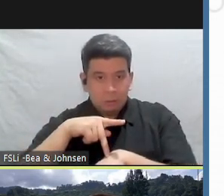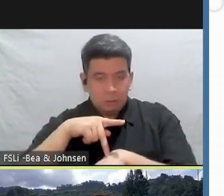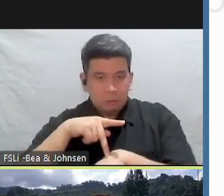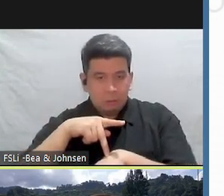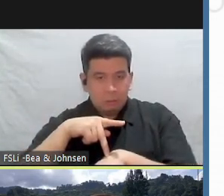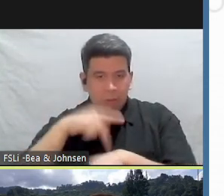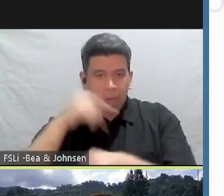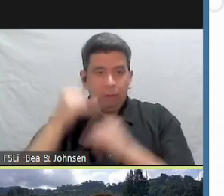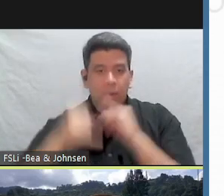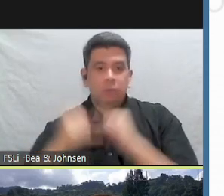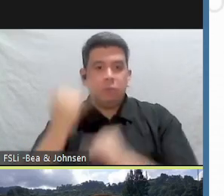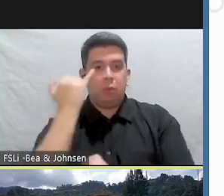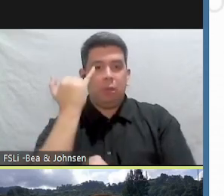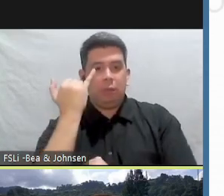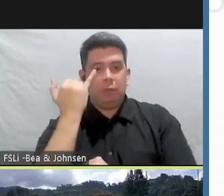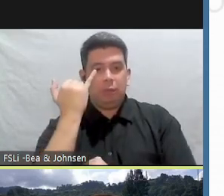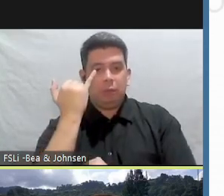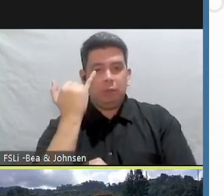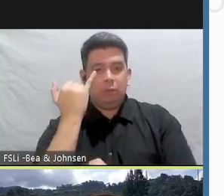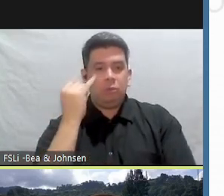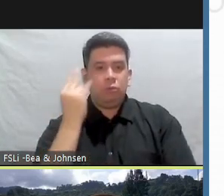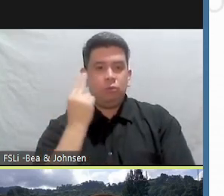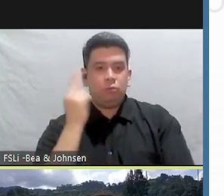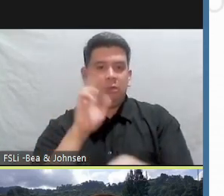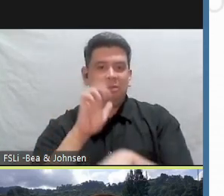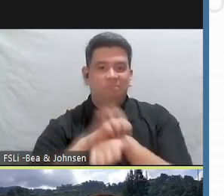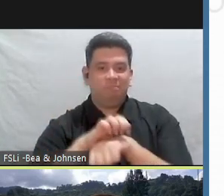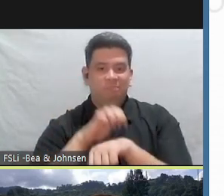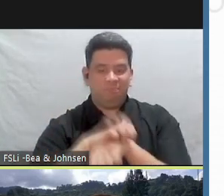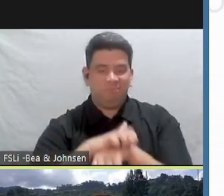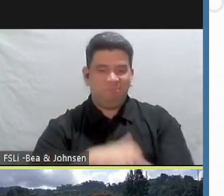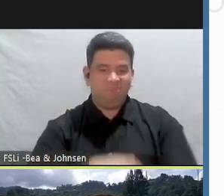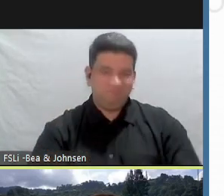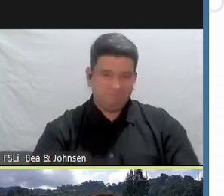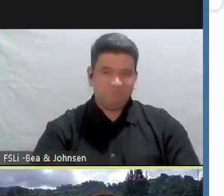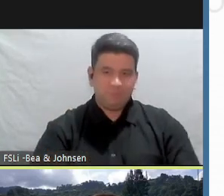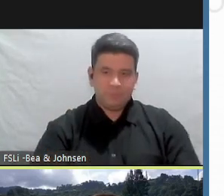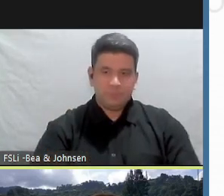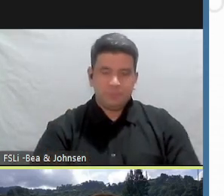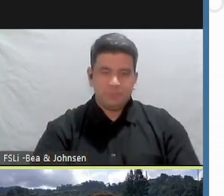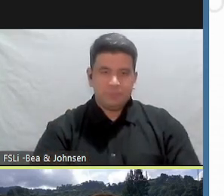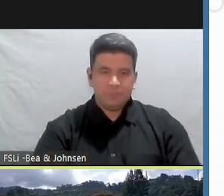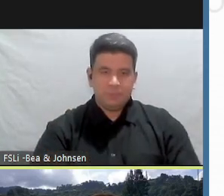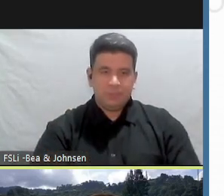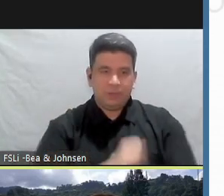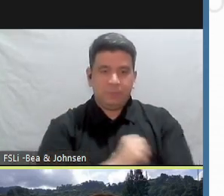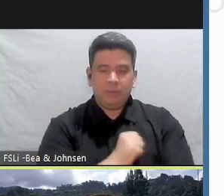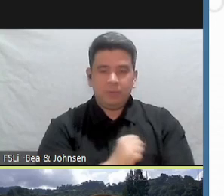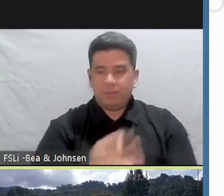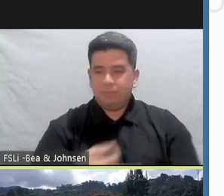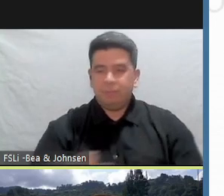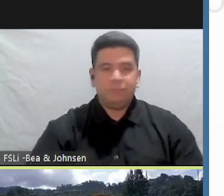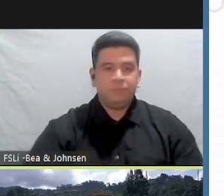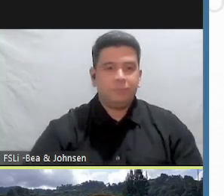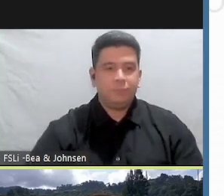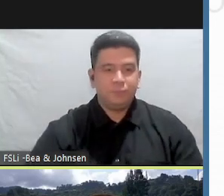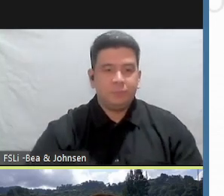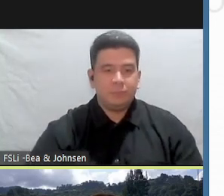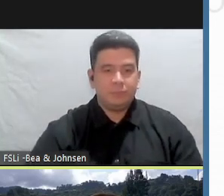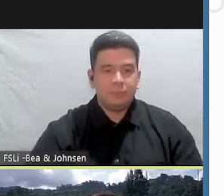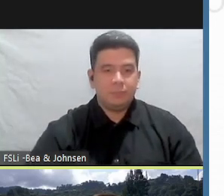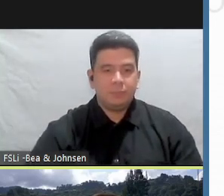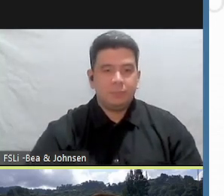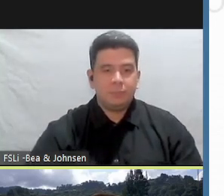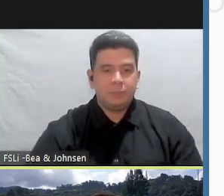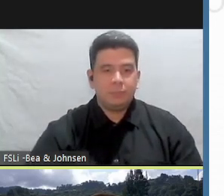Kaya imposible, no? Knowing yung kakayanan ng teachers, kakayanan ng mga bata, imposibleng tumaas tayo sa international test